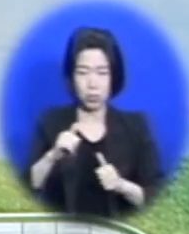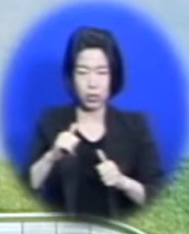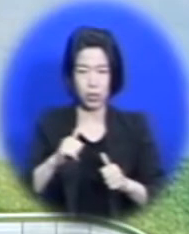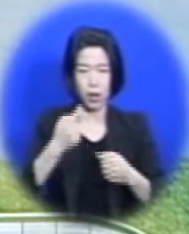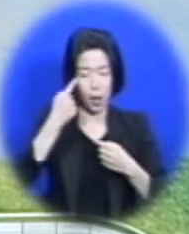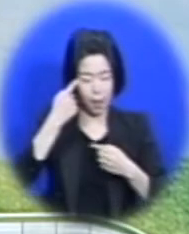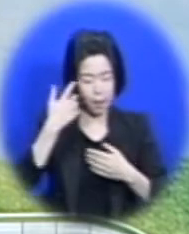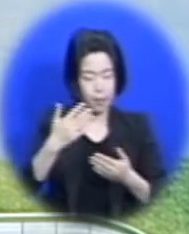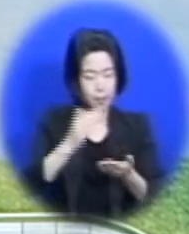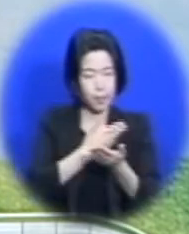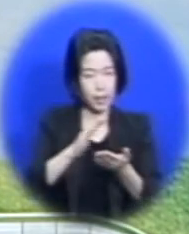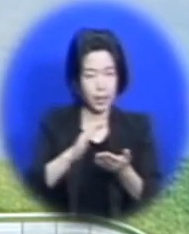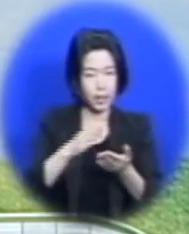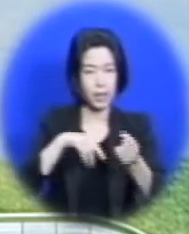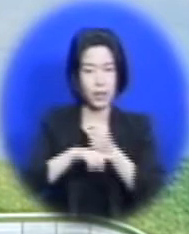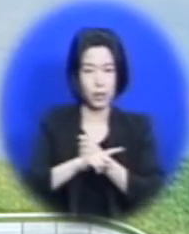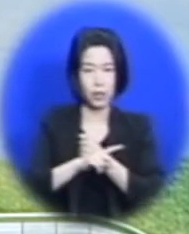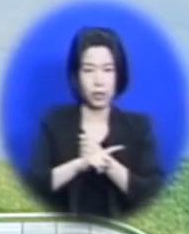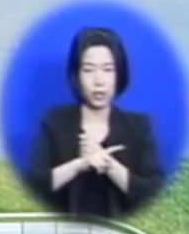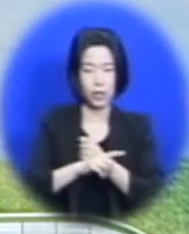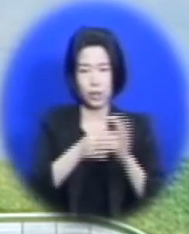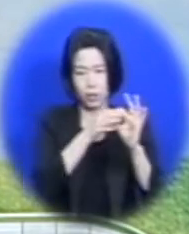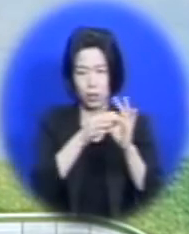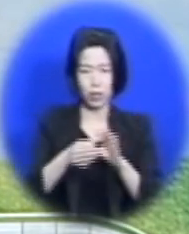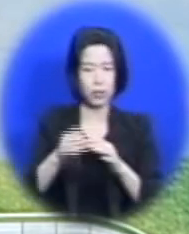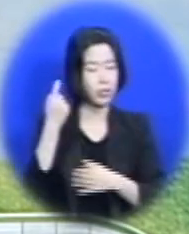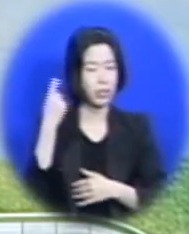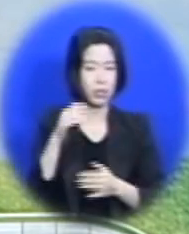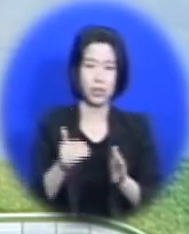거라고 판단하는 이유를 적응분이 들었습니다.